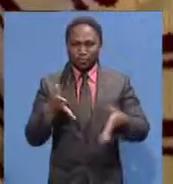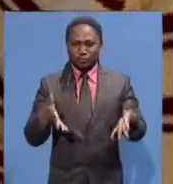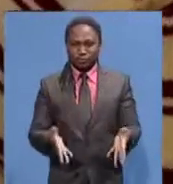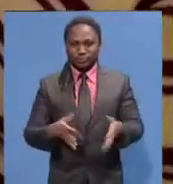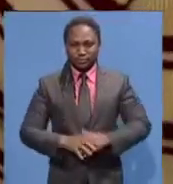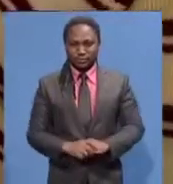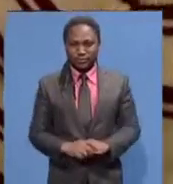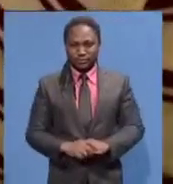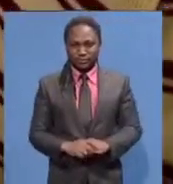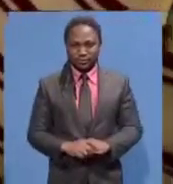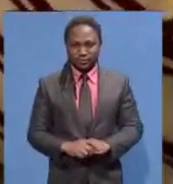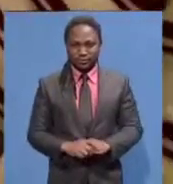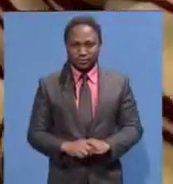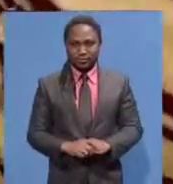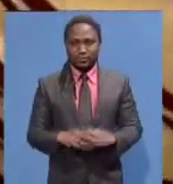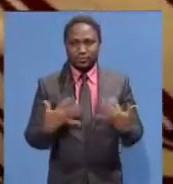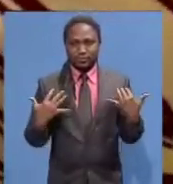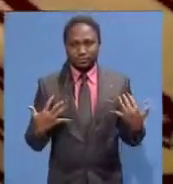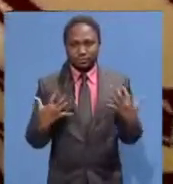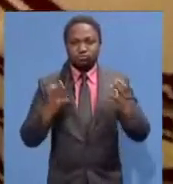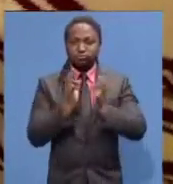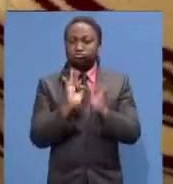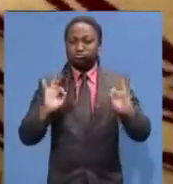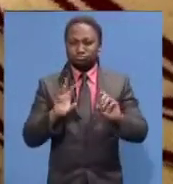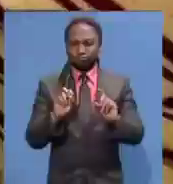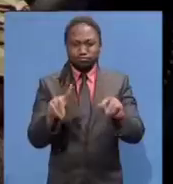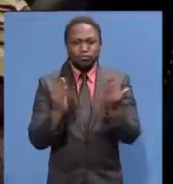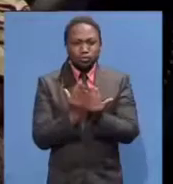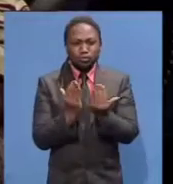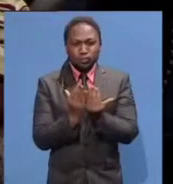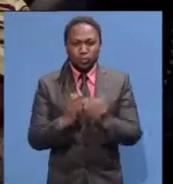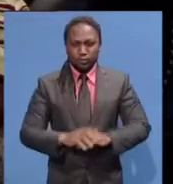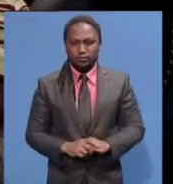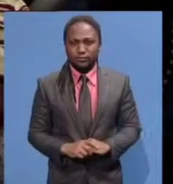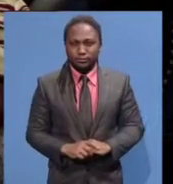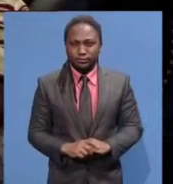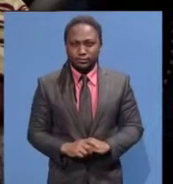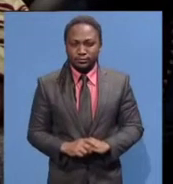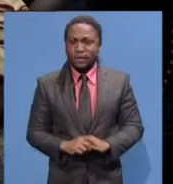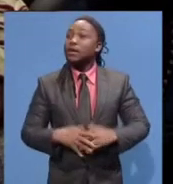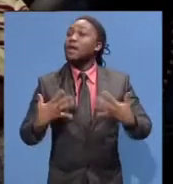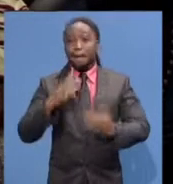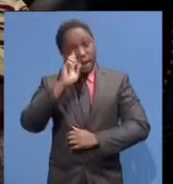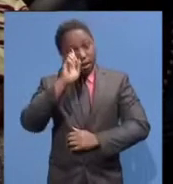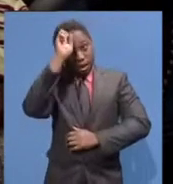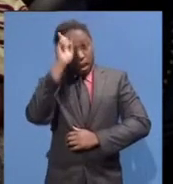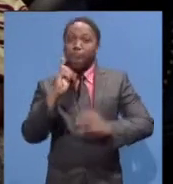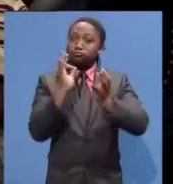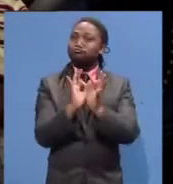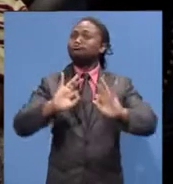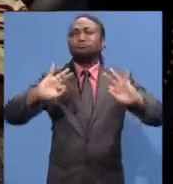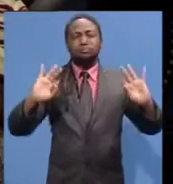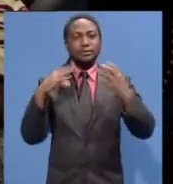ke ndifumane inkululeko yokuba ndingangena isikolo rendiyephi. Uphuma kwaMandela ejele